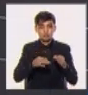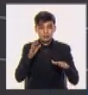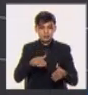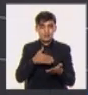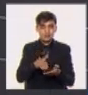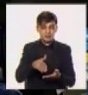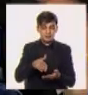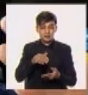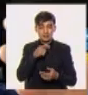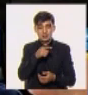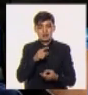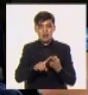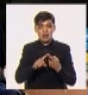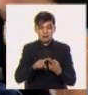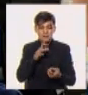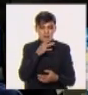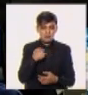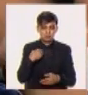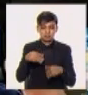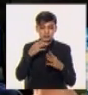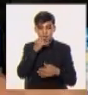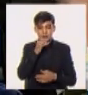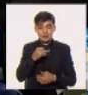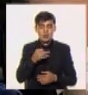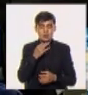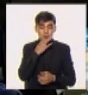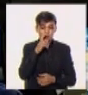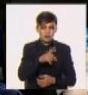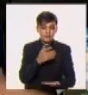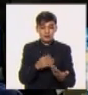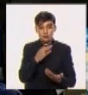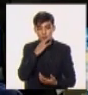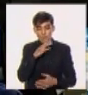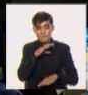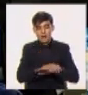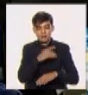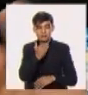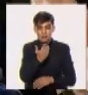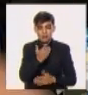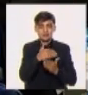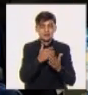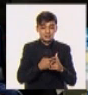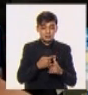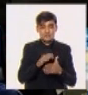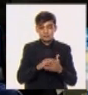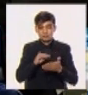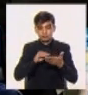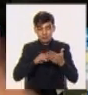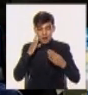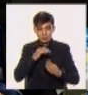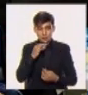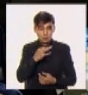отказались от интервью. Любой человек может, любой банк может вписать ваши данные на любую сумму